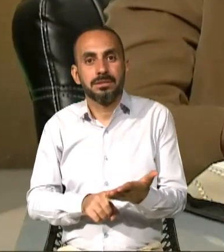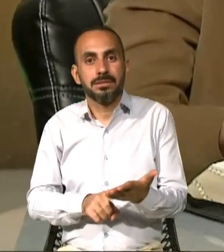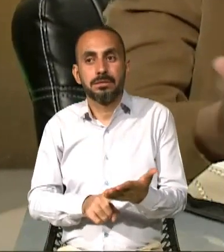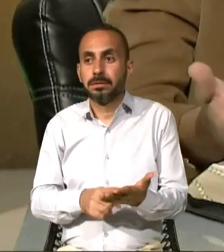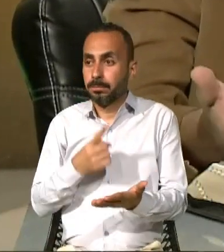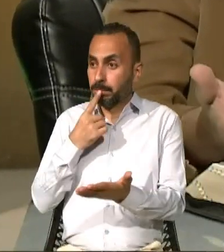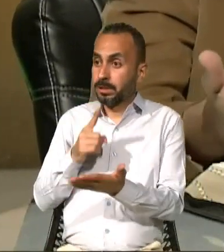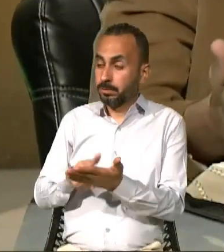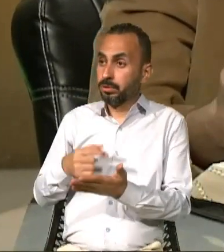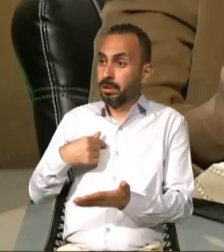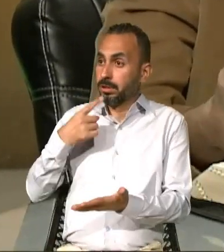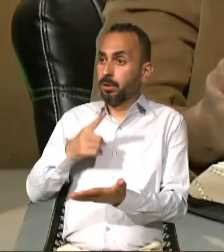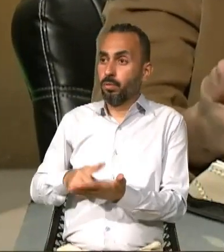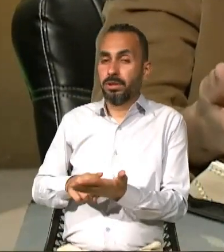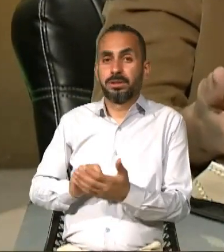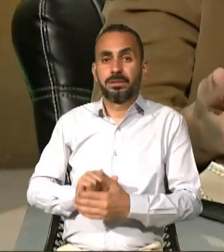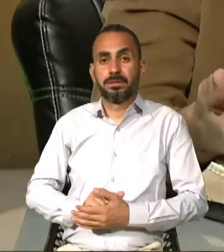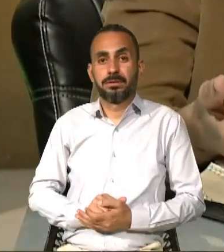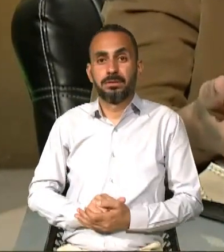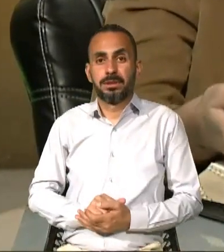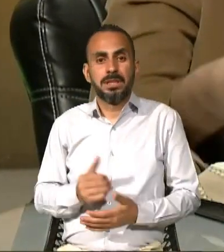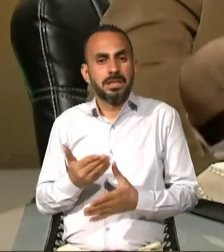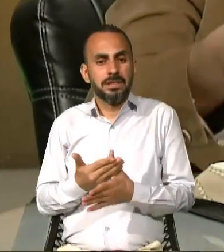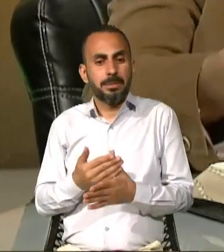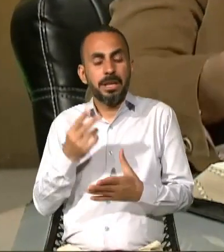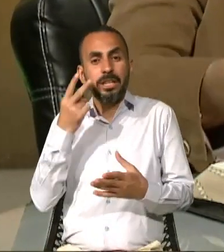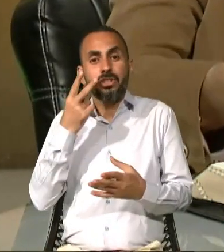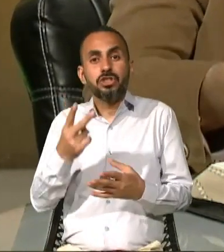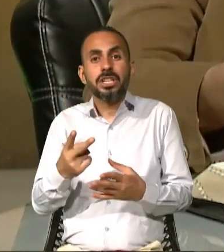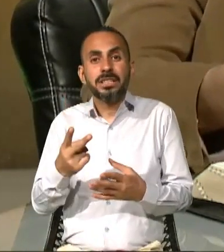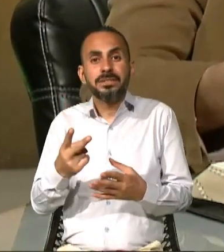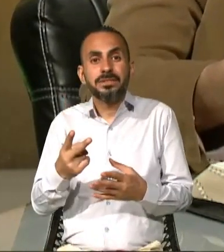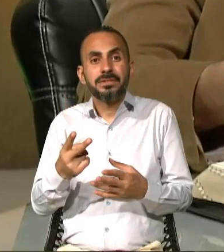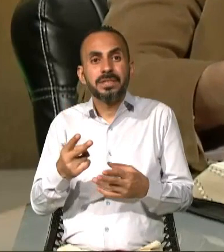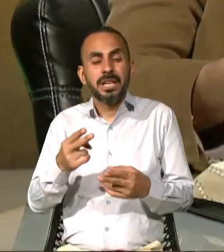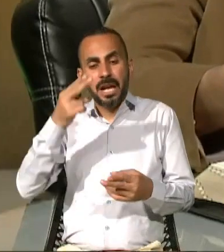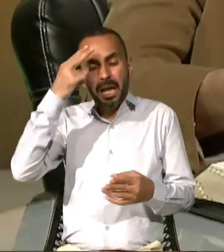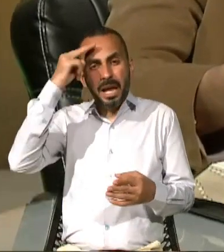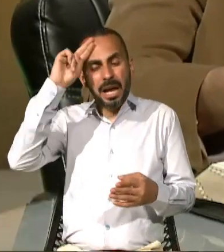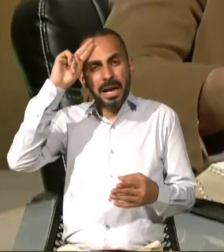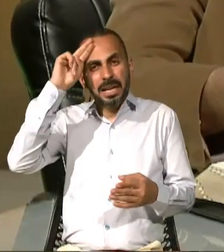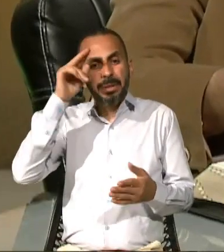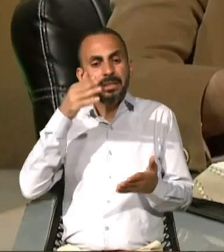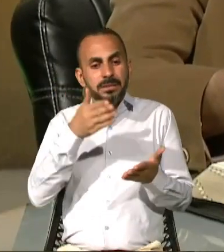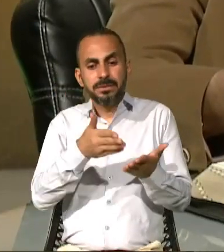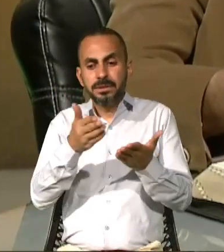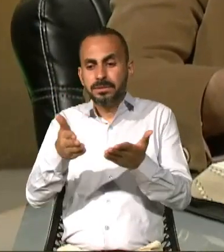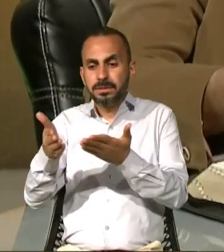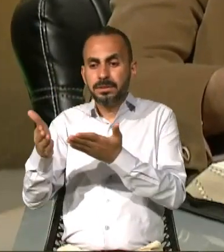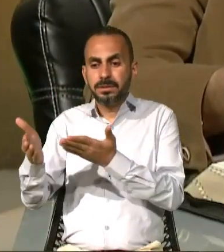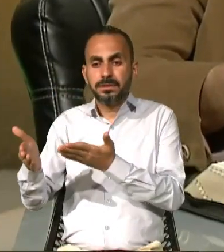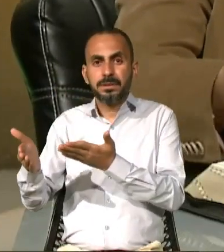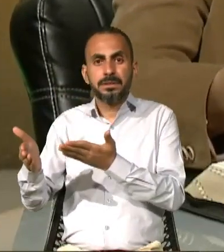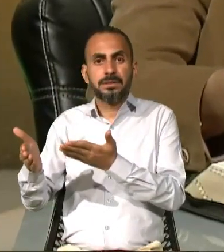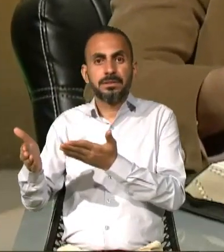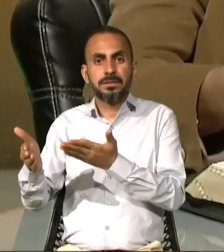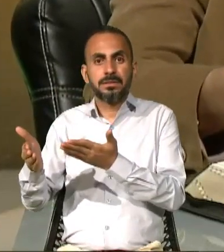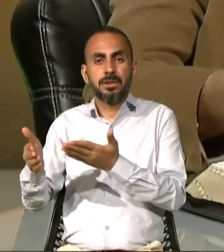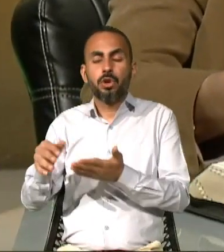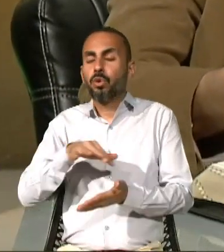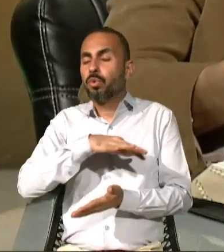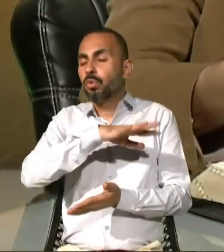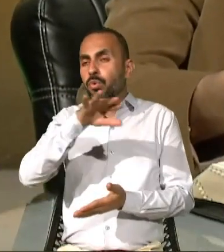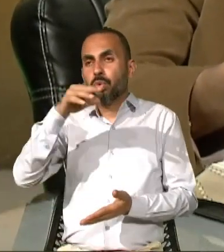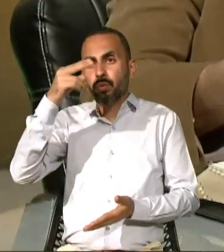التيقن جاي من اني شايف احداث المسيح. اي كل الاحداث بتاعه اللي بتحدث الايام